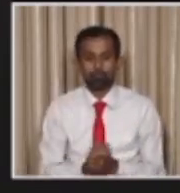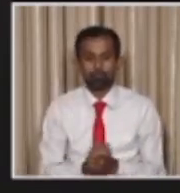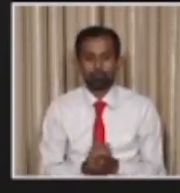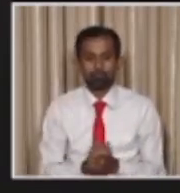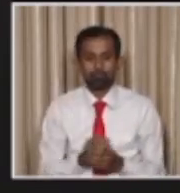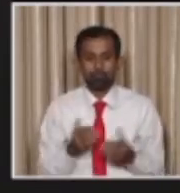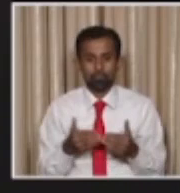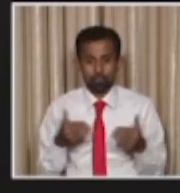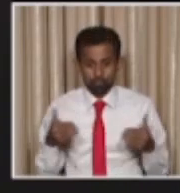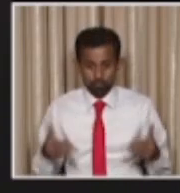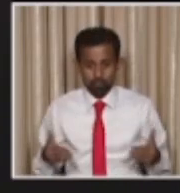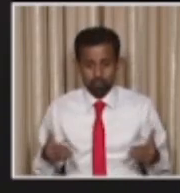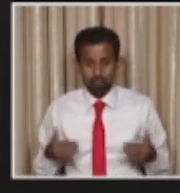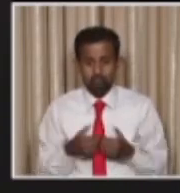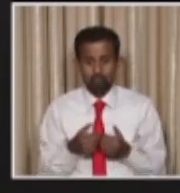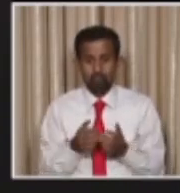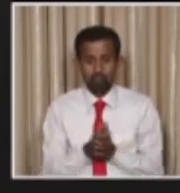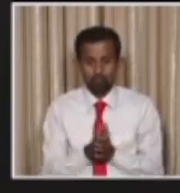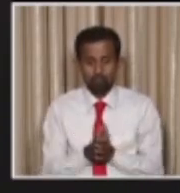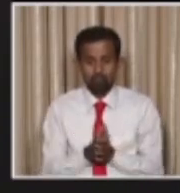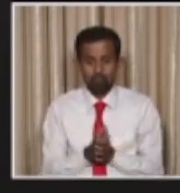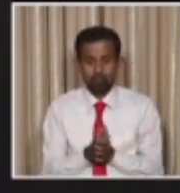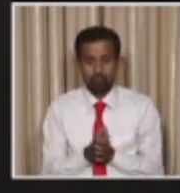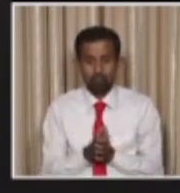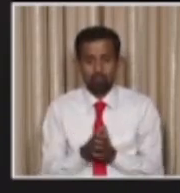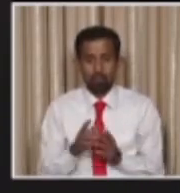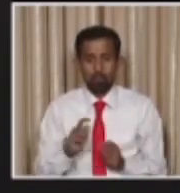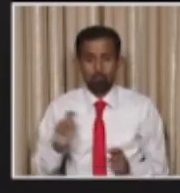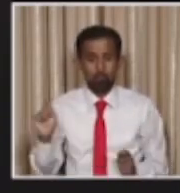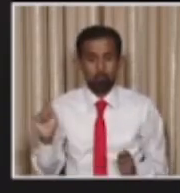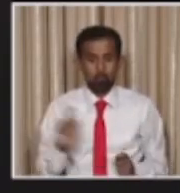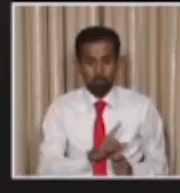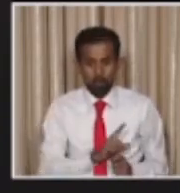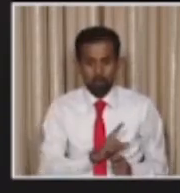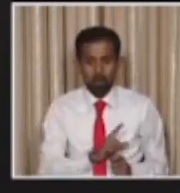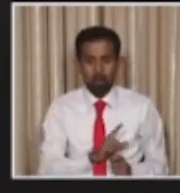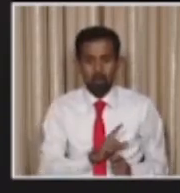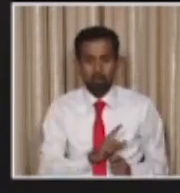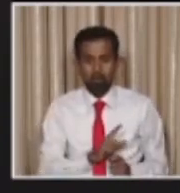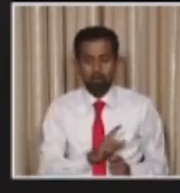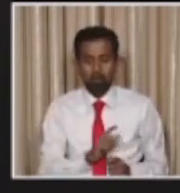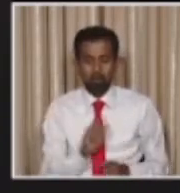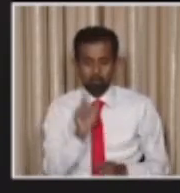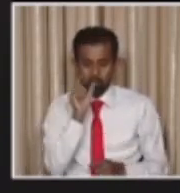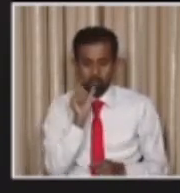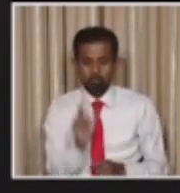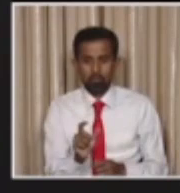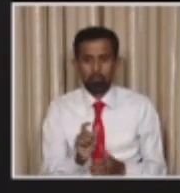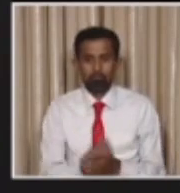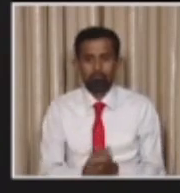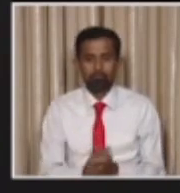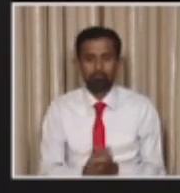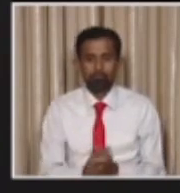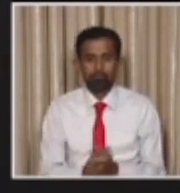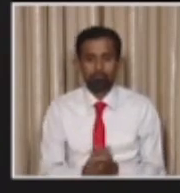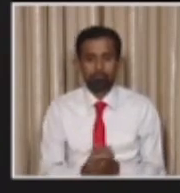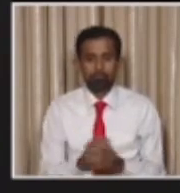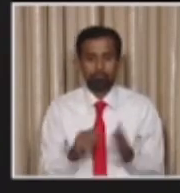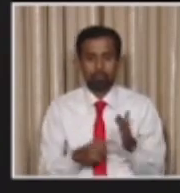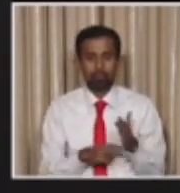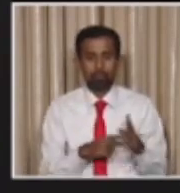මේ තමන්ගේ ඒ පඩිය දිහා බැලුවාම මේ